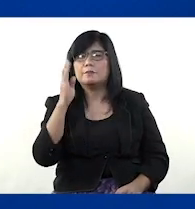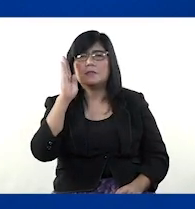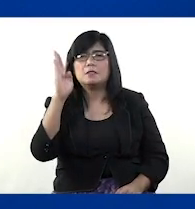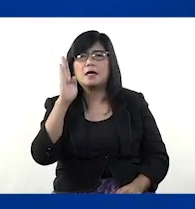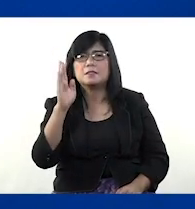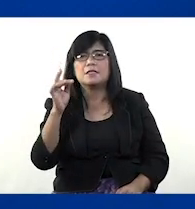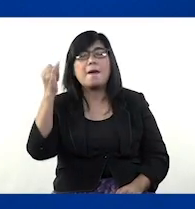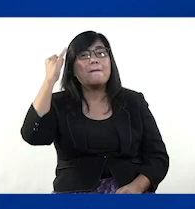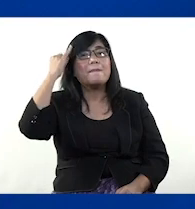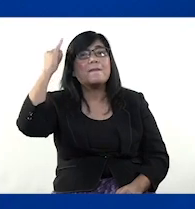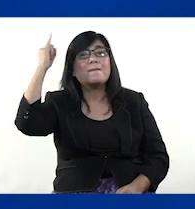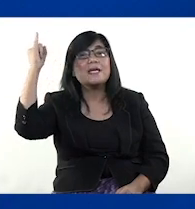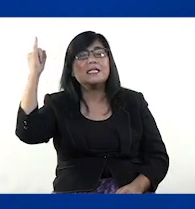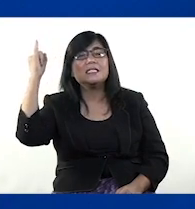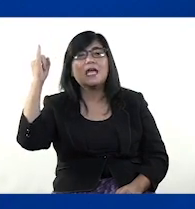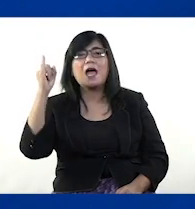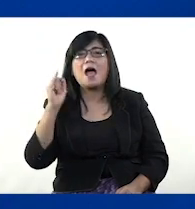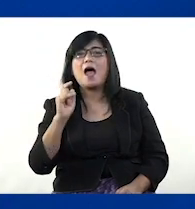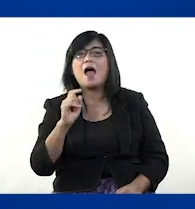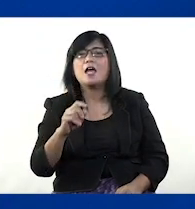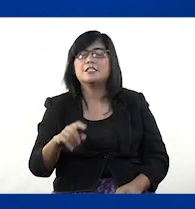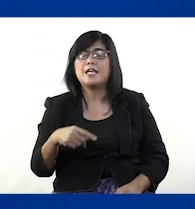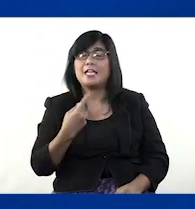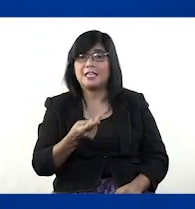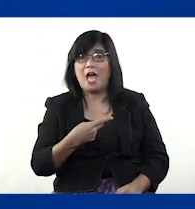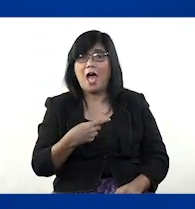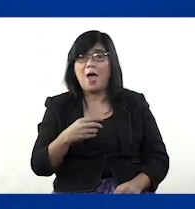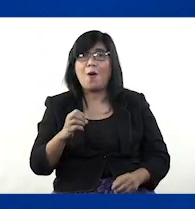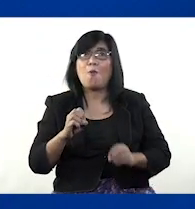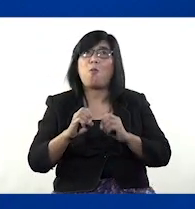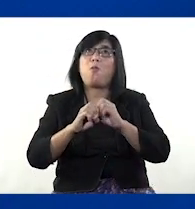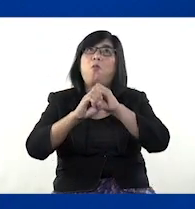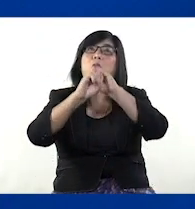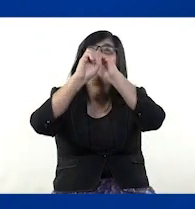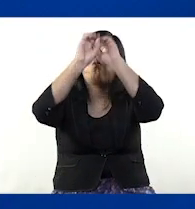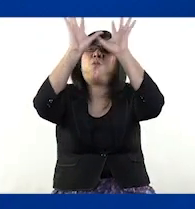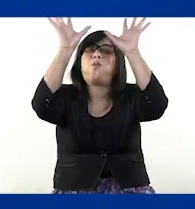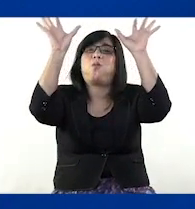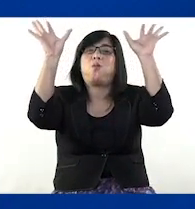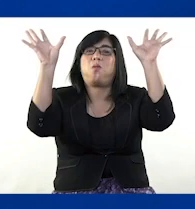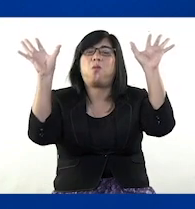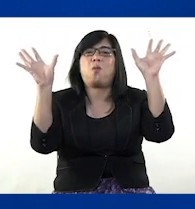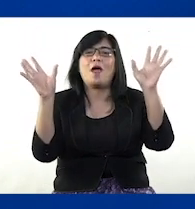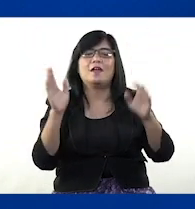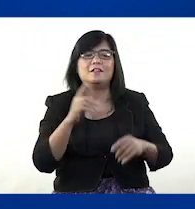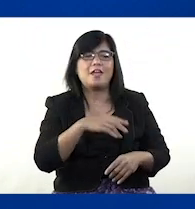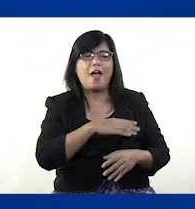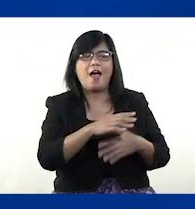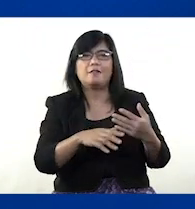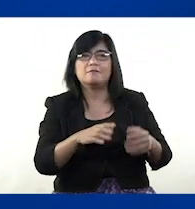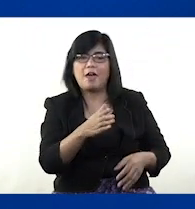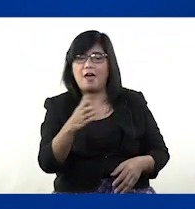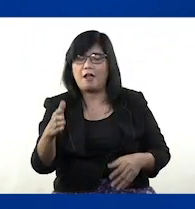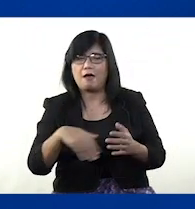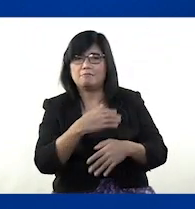mimpinya sehingga kamu bercahaya uh Haleluya diantara mereka